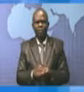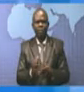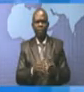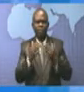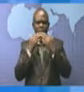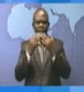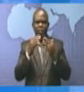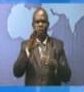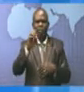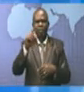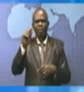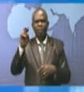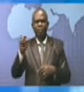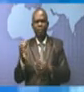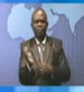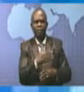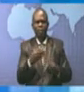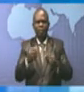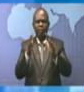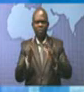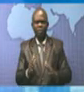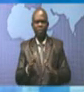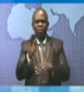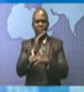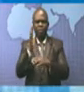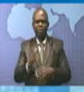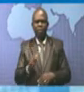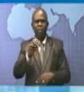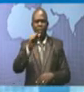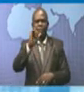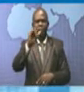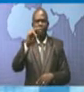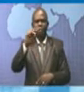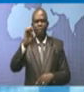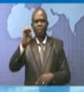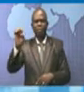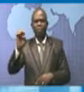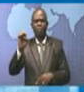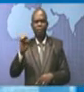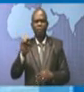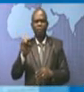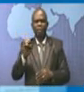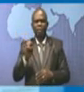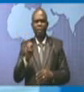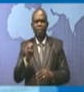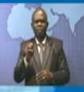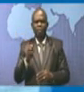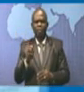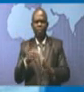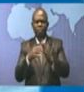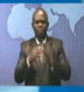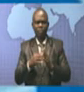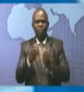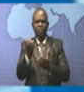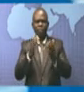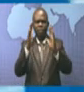Merci Célestin Chemiliman. L'ambassadeur du Burundi, Aimé Laurentine Kanyana, invite les commerçants de la ville de Ngozi à s'atteler